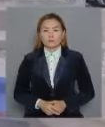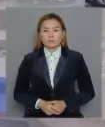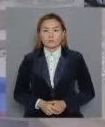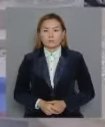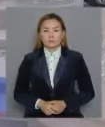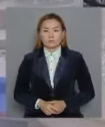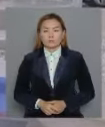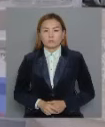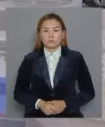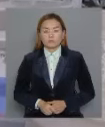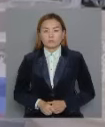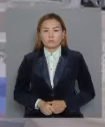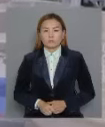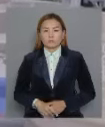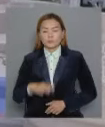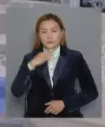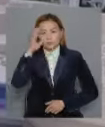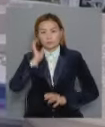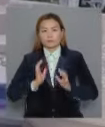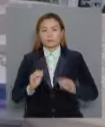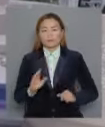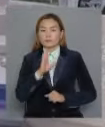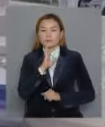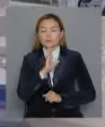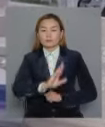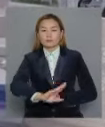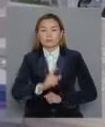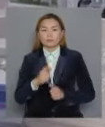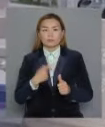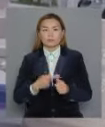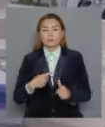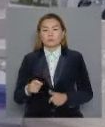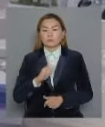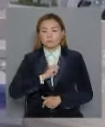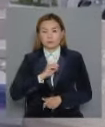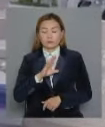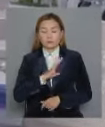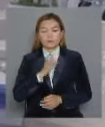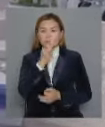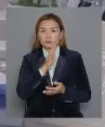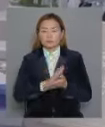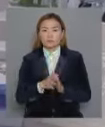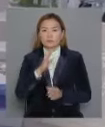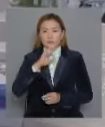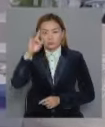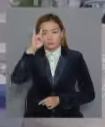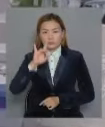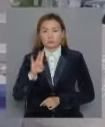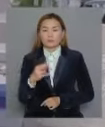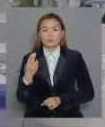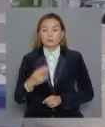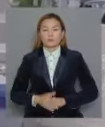Ырымдап қойғанда қалай ырымдайды? Қазақтың қайсарлығы, қайраттылығы, өжеттілігі. Қандай ма жағдайда қазақ ұлтын